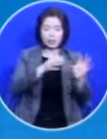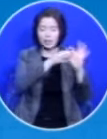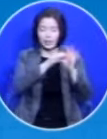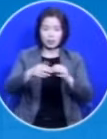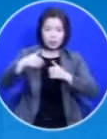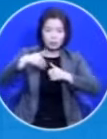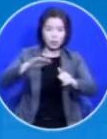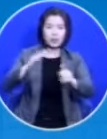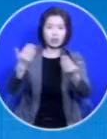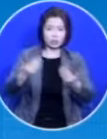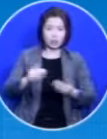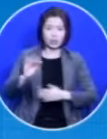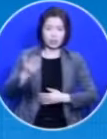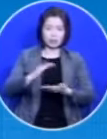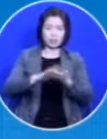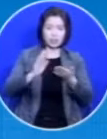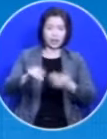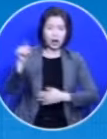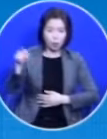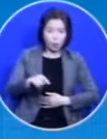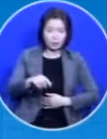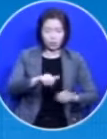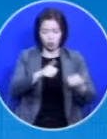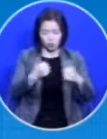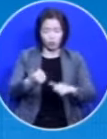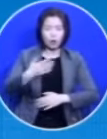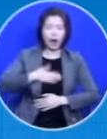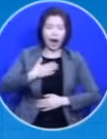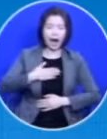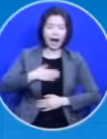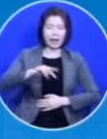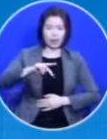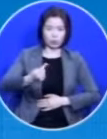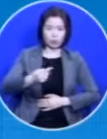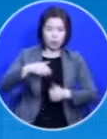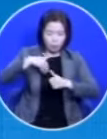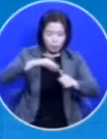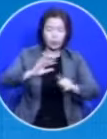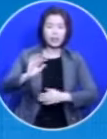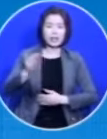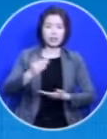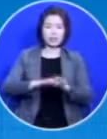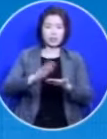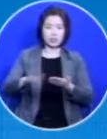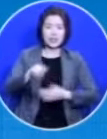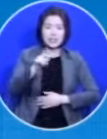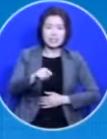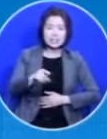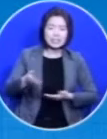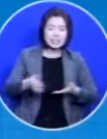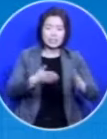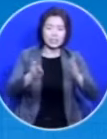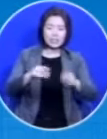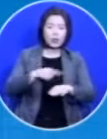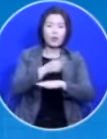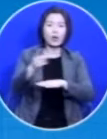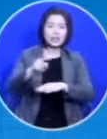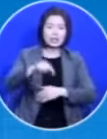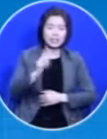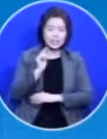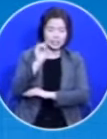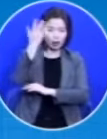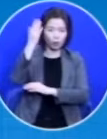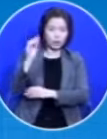합니다 와서 죽을 거 알면서도 보내야 합니다 그길 외에는이 영광스러운 복음이